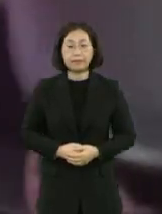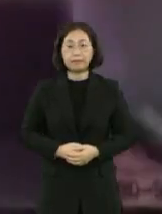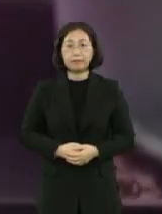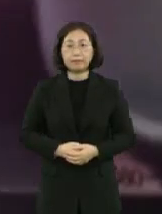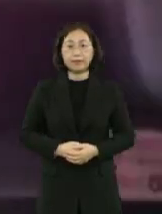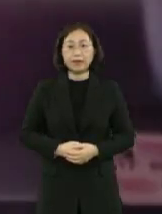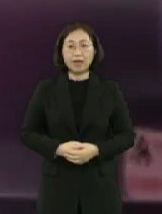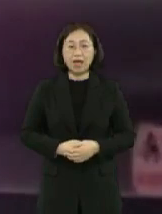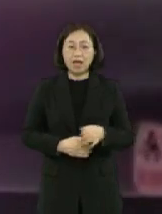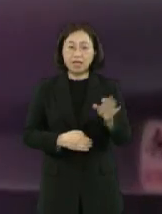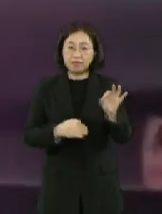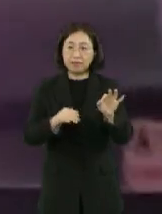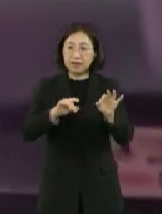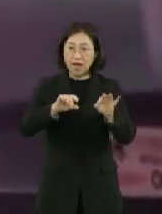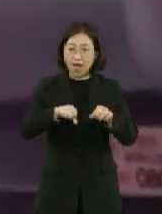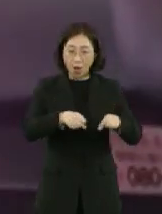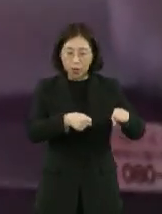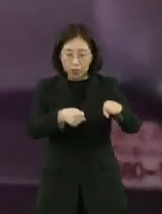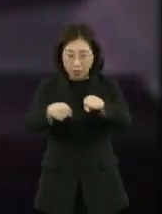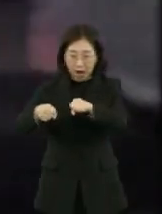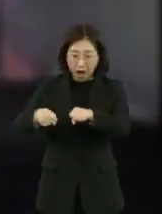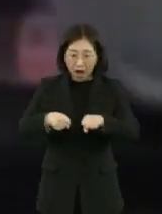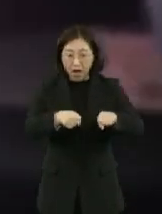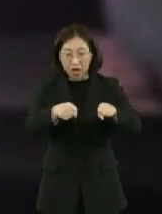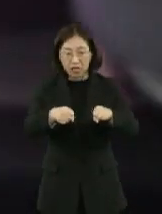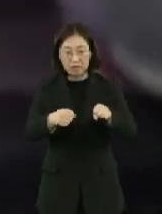10여 대의 오토바이가 3차선 도로를 막아섭니다.